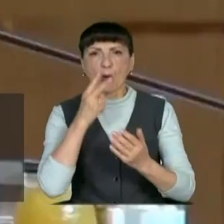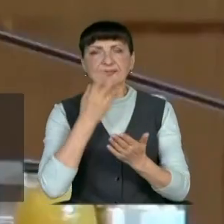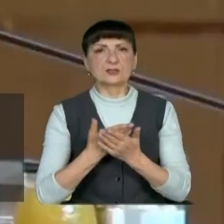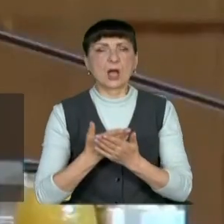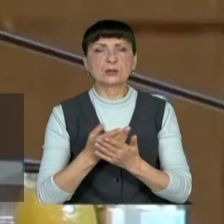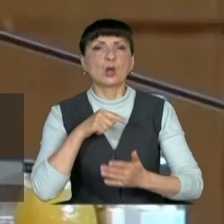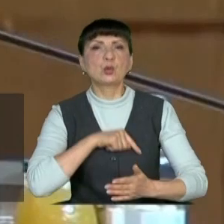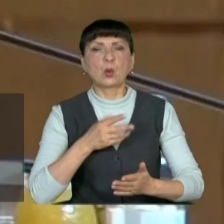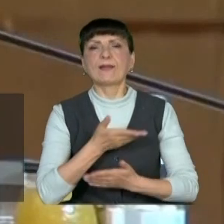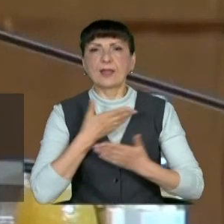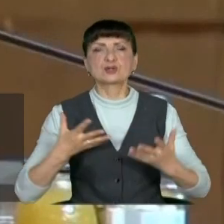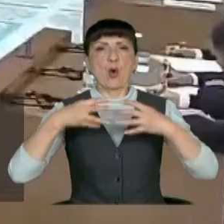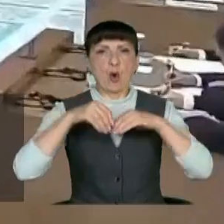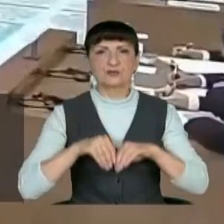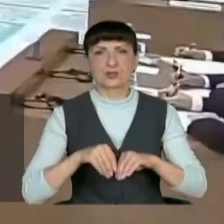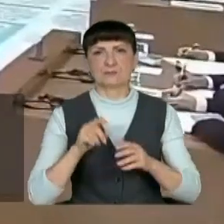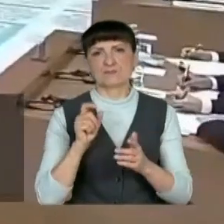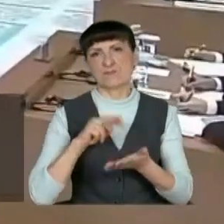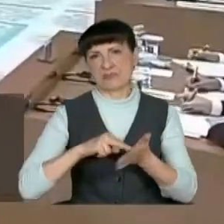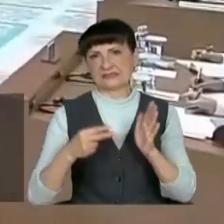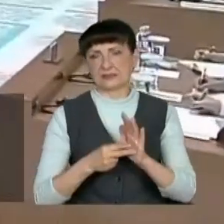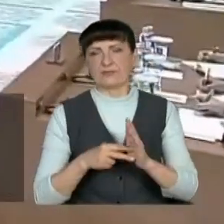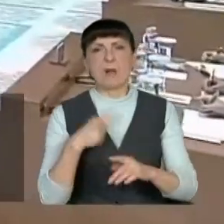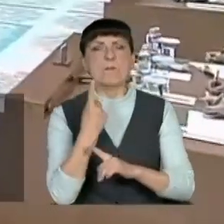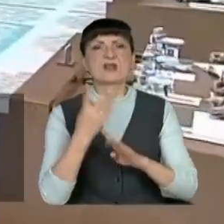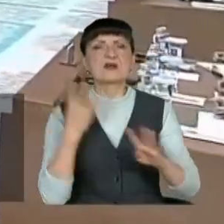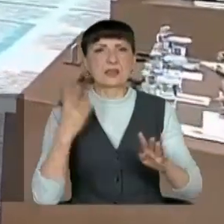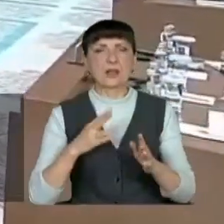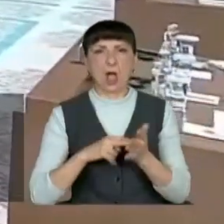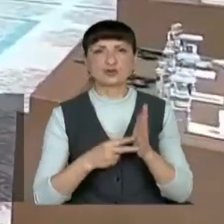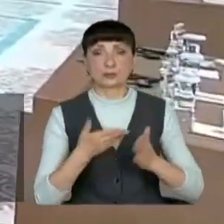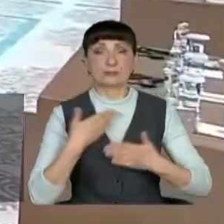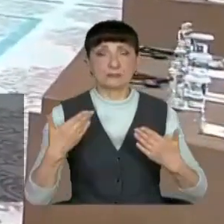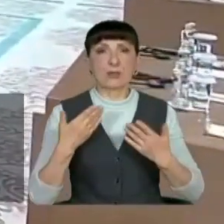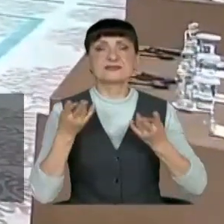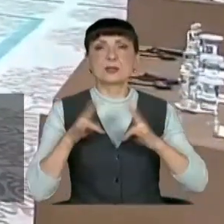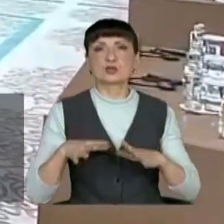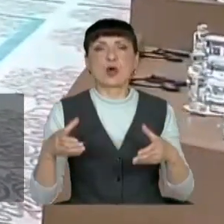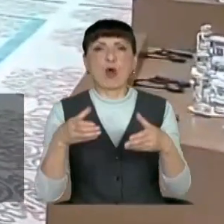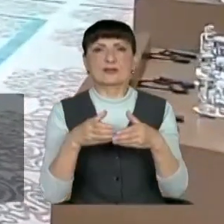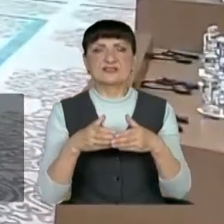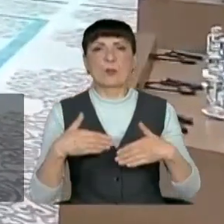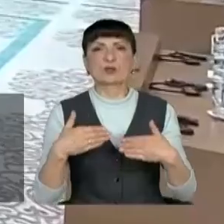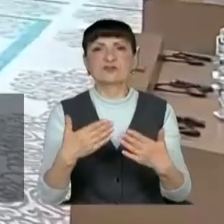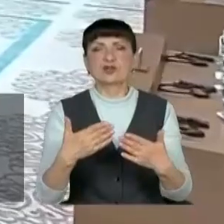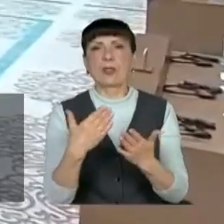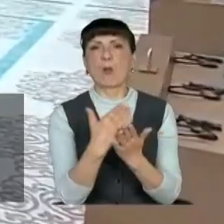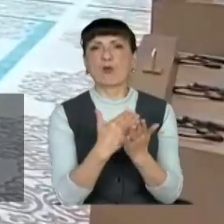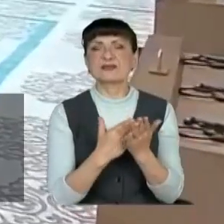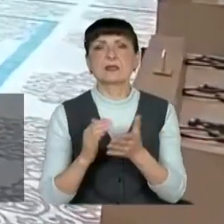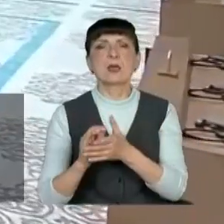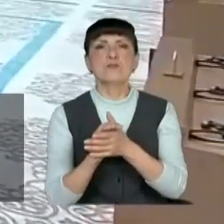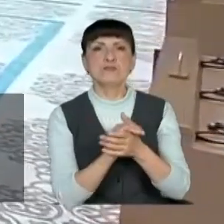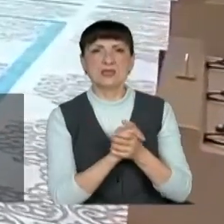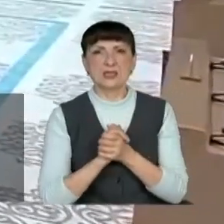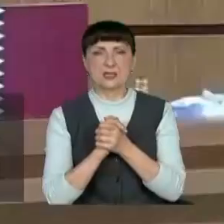дух нашей общей миссии. Первостепенной задачей, на наш взгляд, остается коллективное продвижение повестки мирного